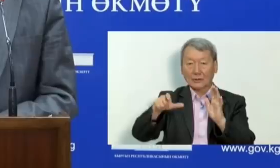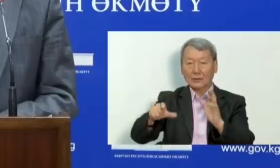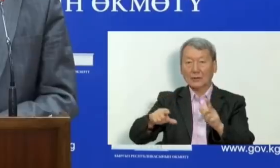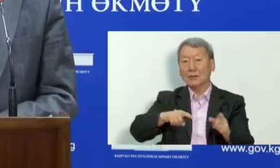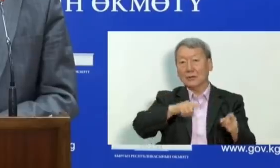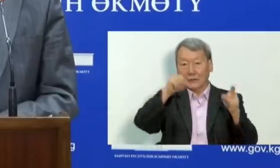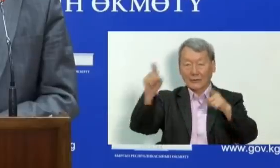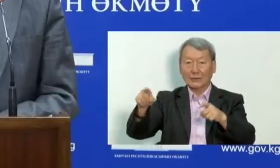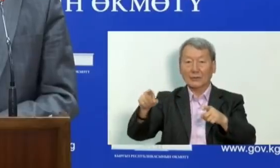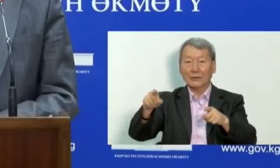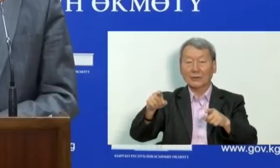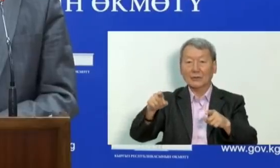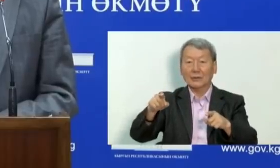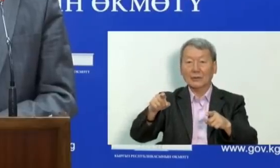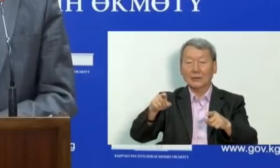которулду.